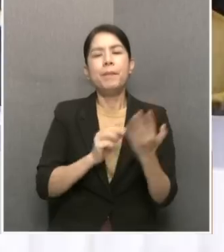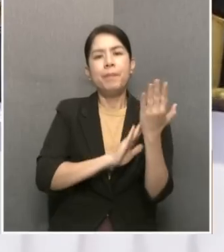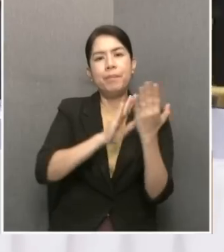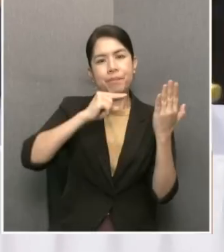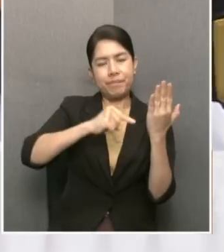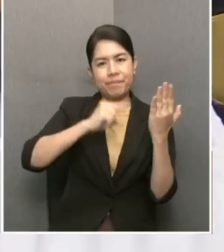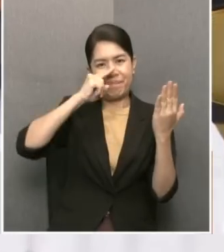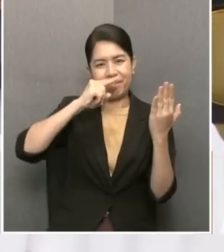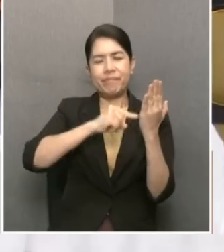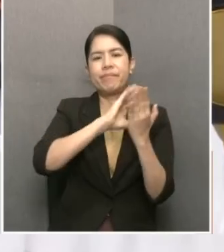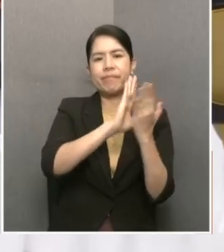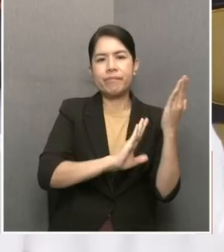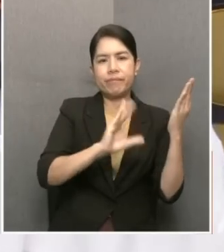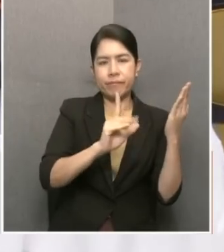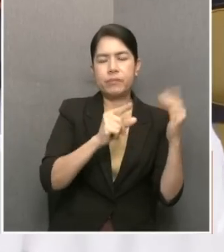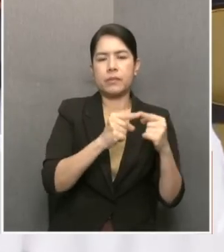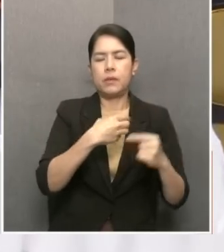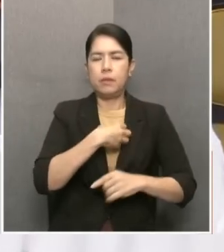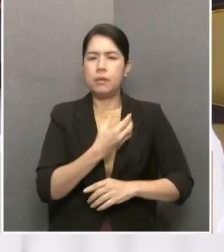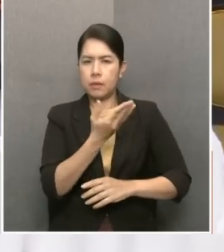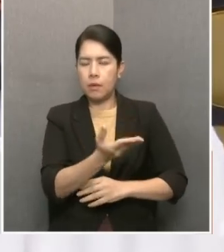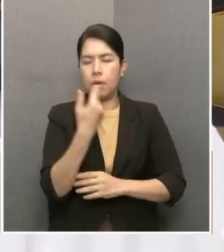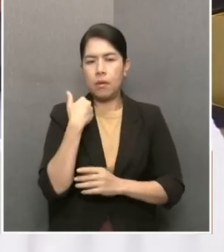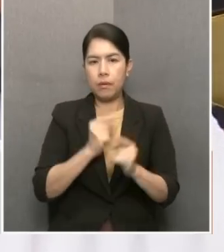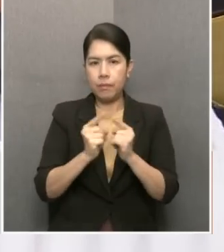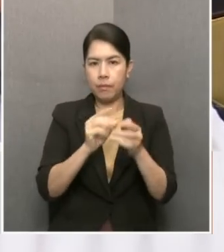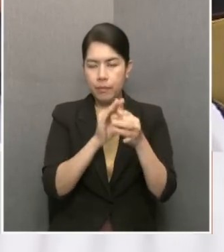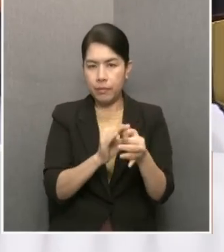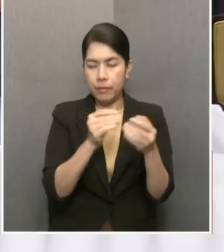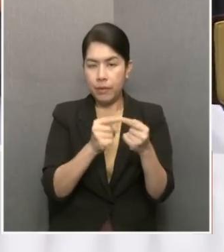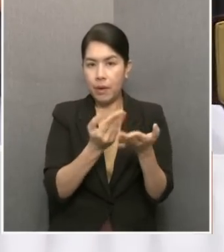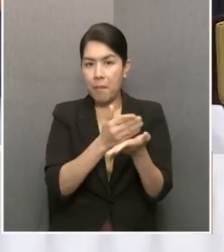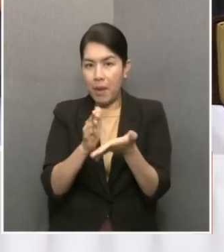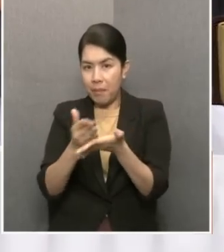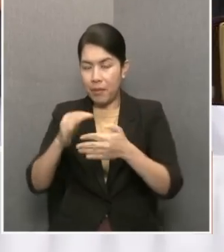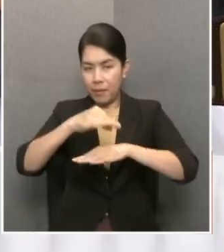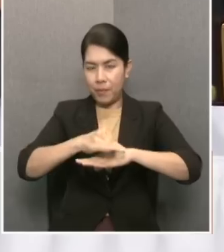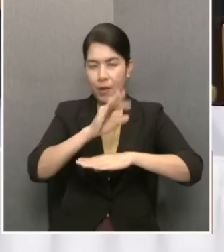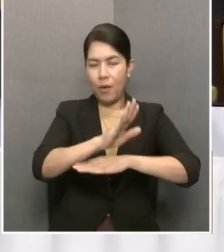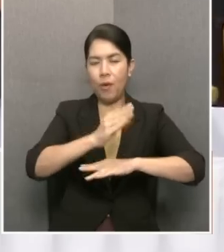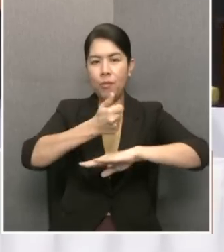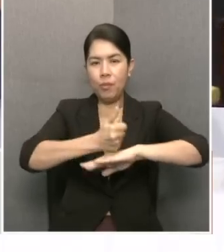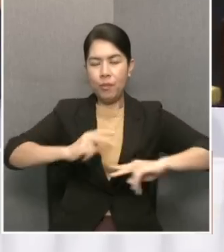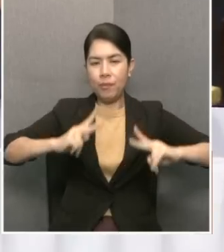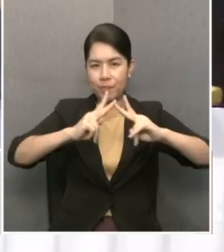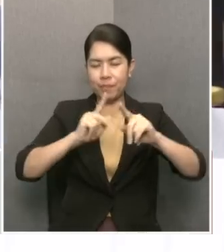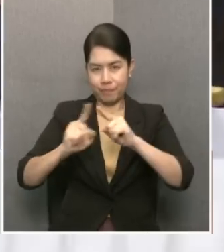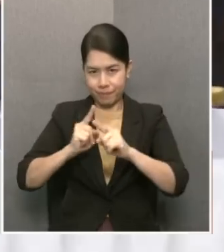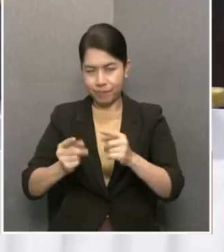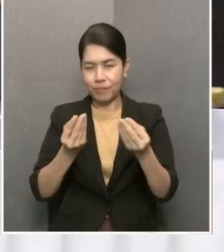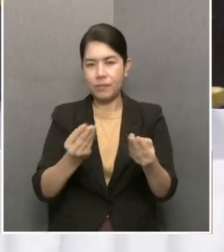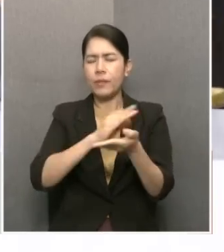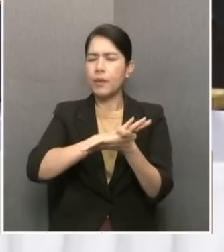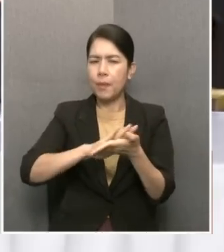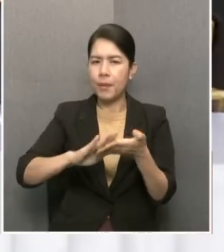โคต้ารัฐมนตรีให้เสร็จสิ้นให้ชัดเจนก่อนที่จะมีการโหวตเลือกนายกรัฐมนตรีครับล่าสุดนี้มีกระแส